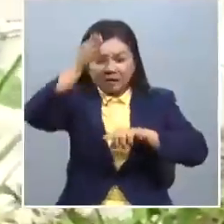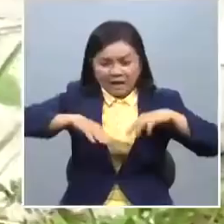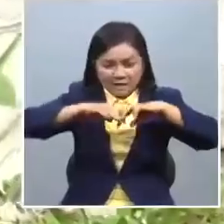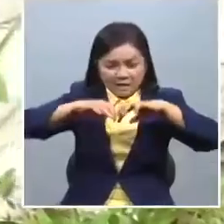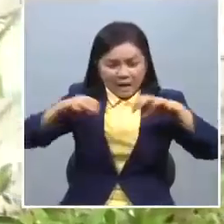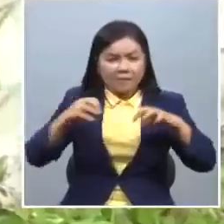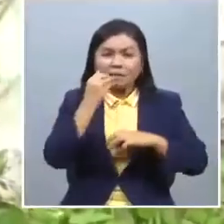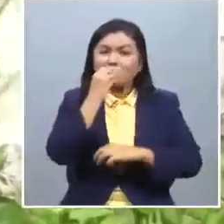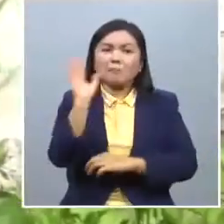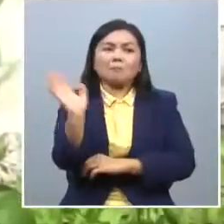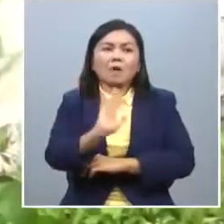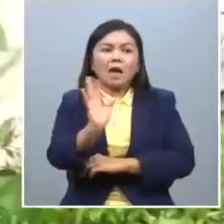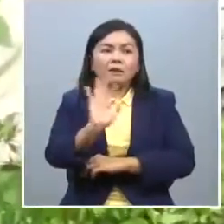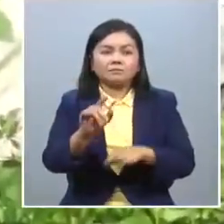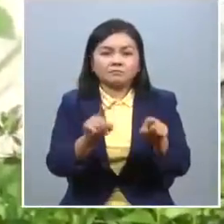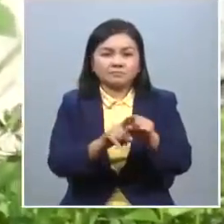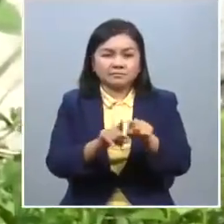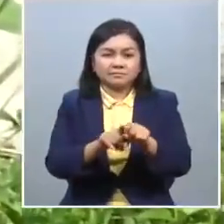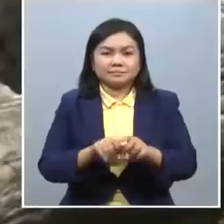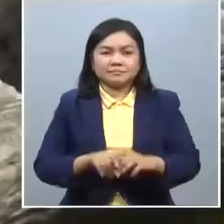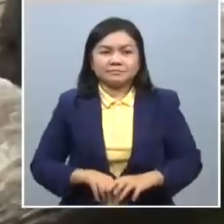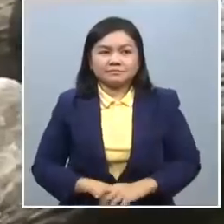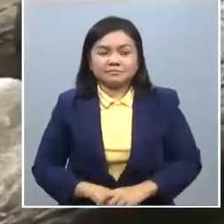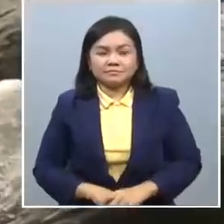แหกนะจ๊ะจอนจ๋า